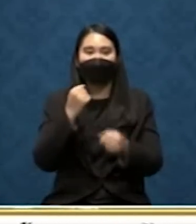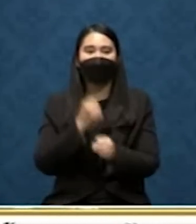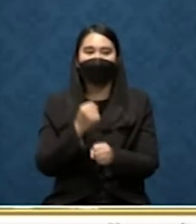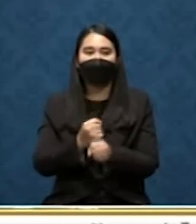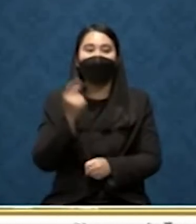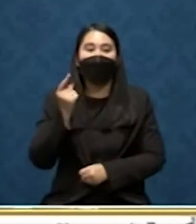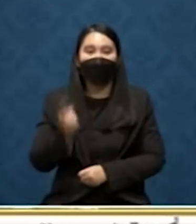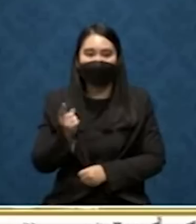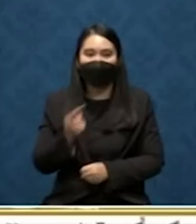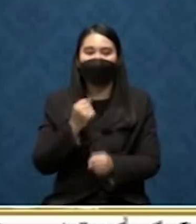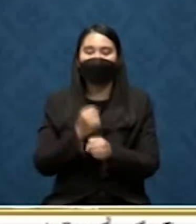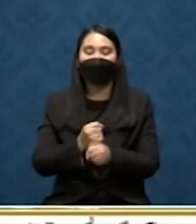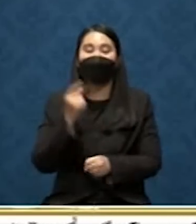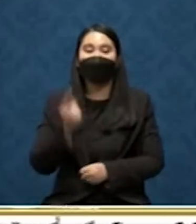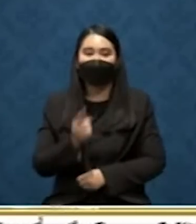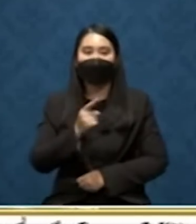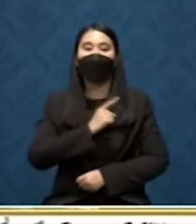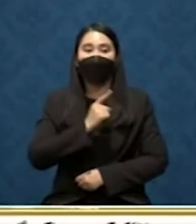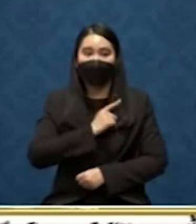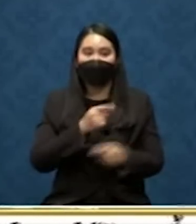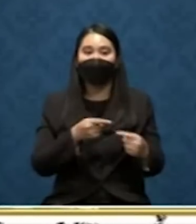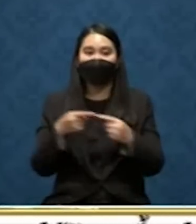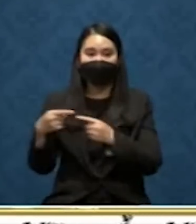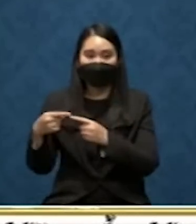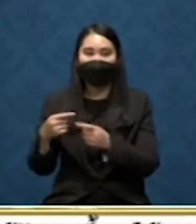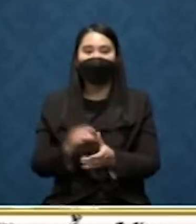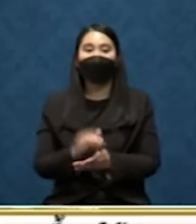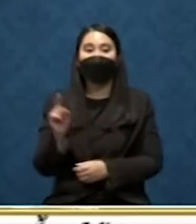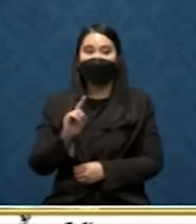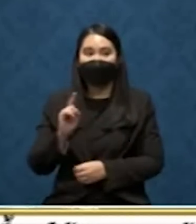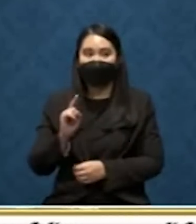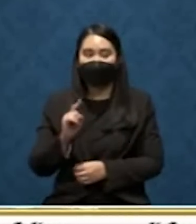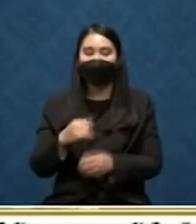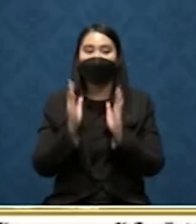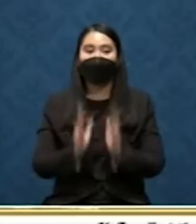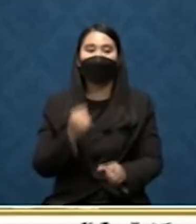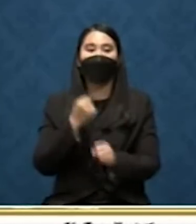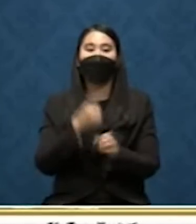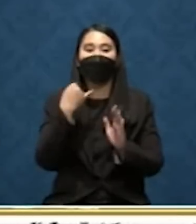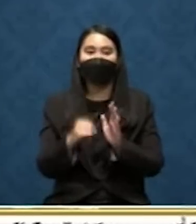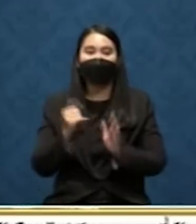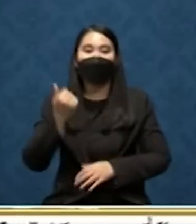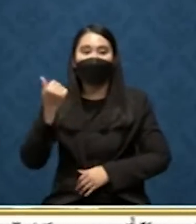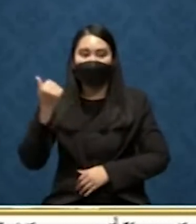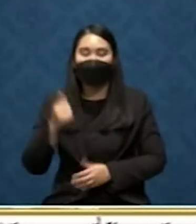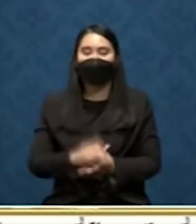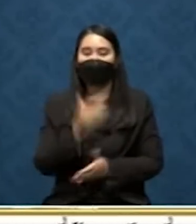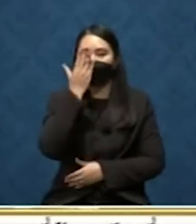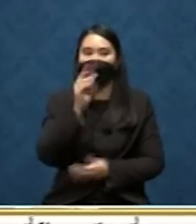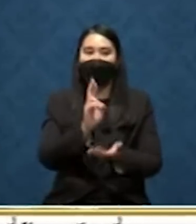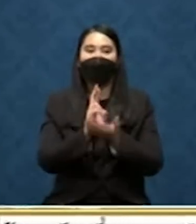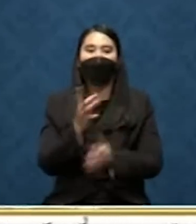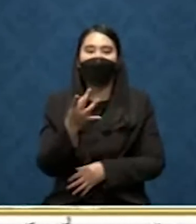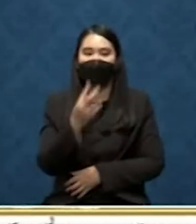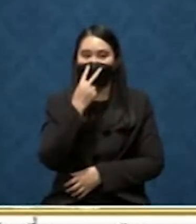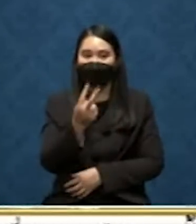อยู่ประจำทำหนาที่เพื่อขยายผลต่อไปเพื่อไปถึงผู้กธรมผิดลายอน ๆเทมวารางวขเขาคือ